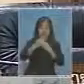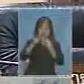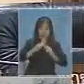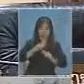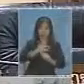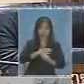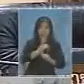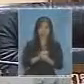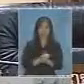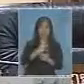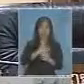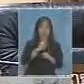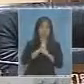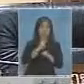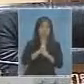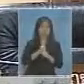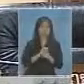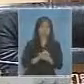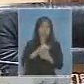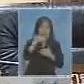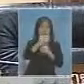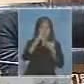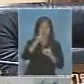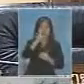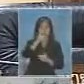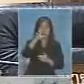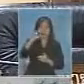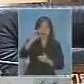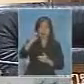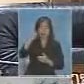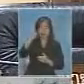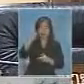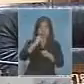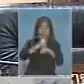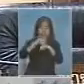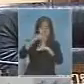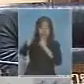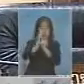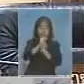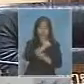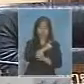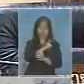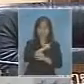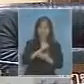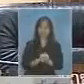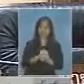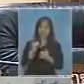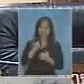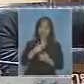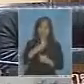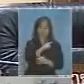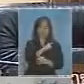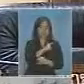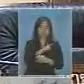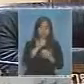ครับเดี๋ยวผมจะเปิดห้อง3301รอท่านจะเรียกนายตำรวจที่เขารับผิดชอบเรื่องนี้ผมรับการสภ